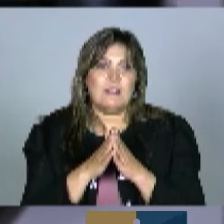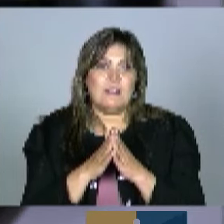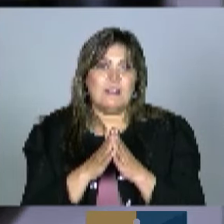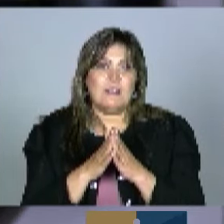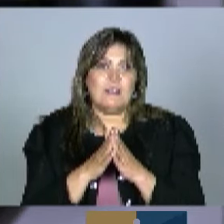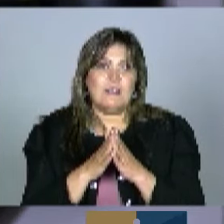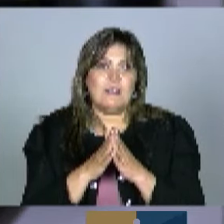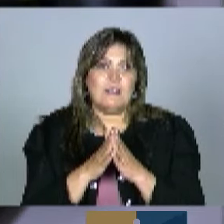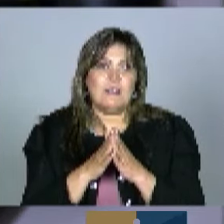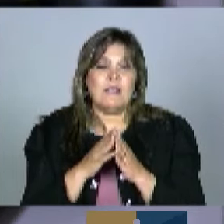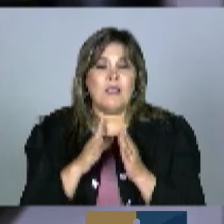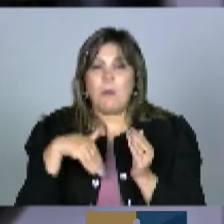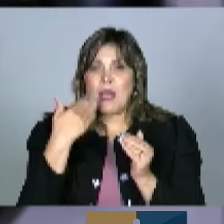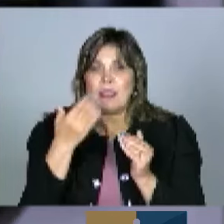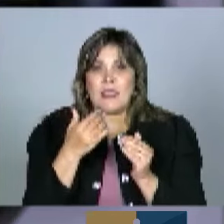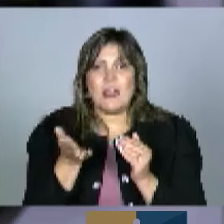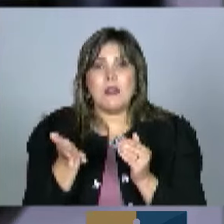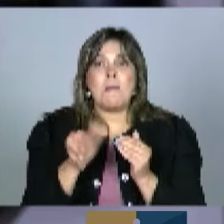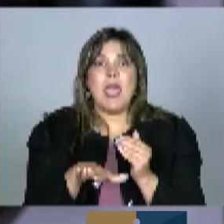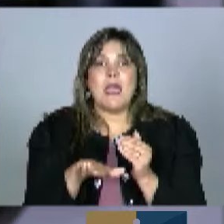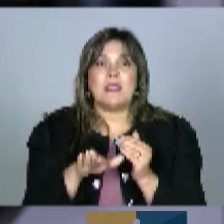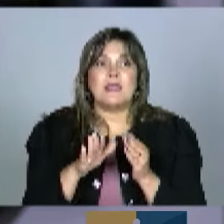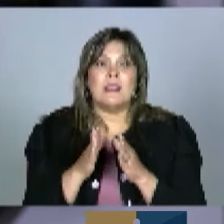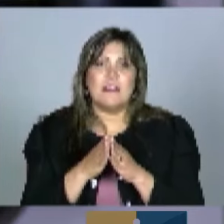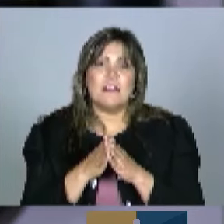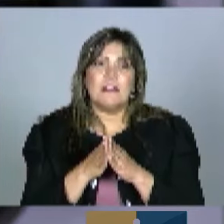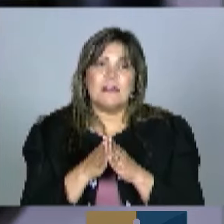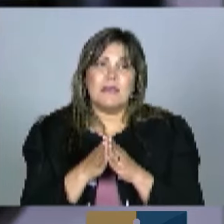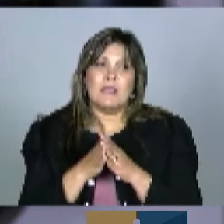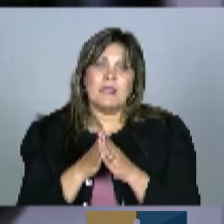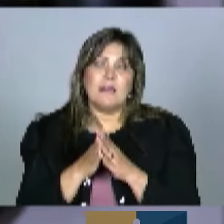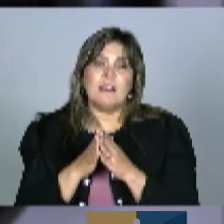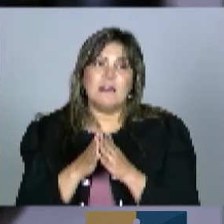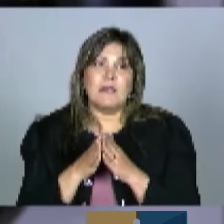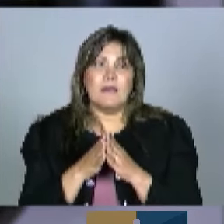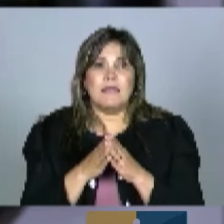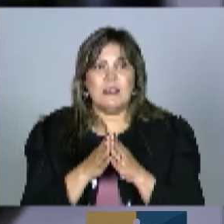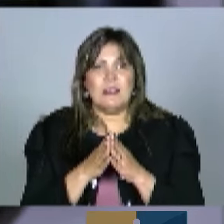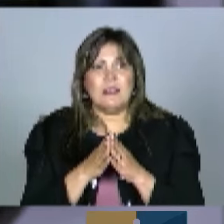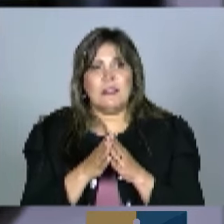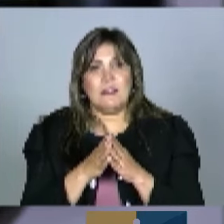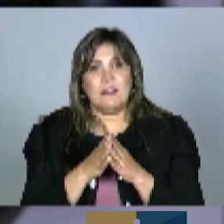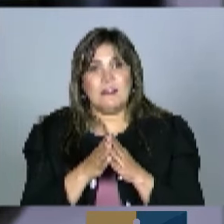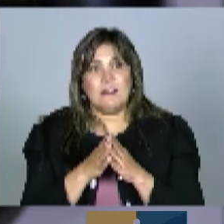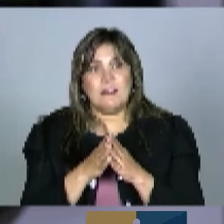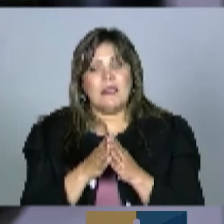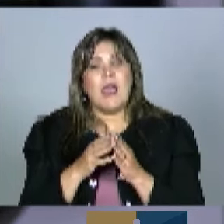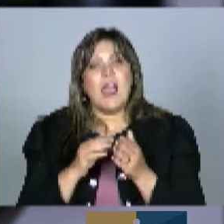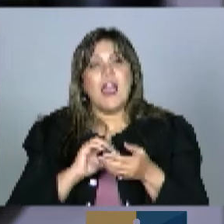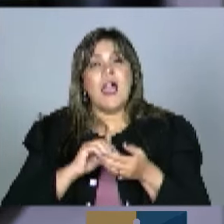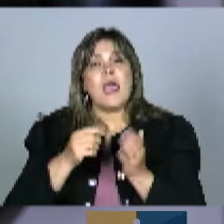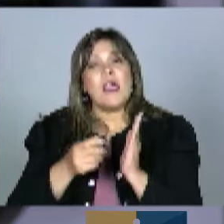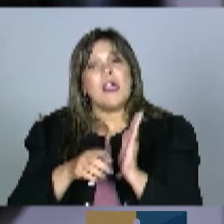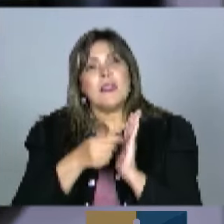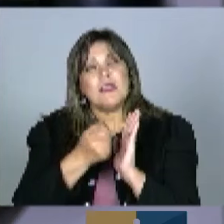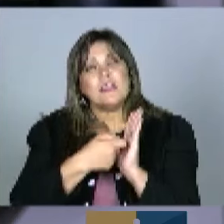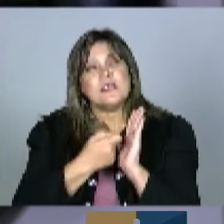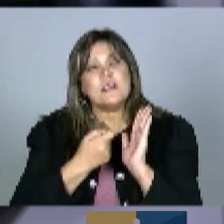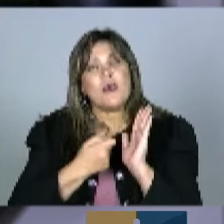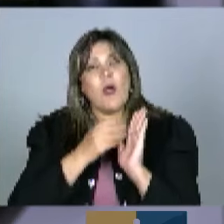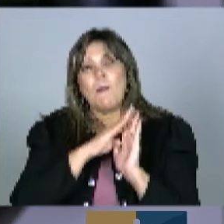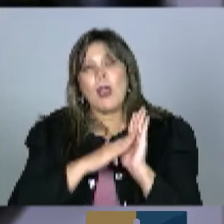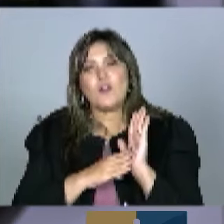فندم اه طب وبعدين اتوفى وبعد كده اتوفى طيب صيغه الاصا صيغه الايصال ايه بسياده المستشار بيقول